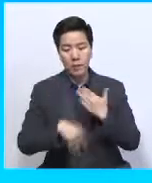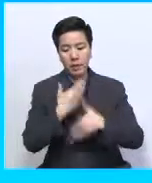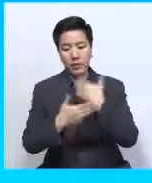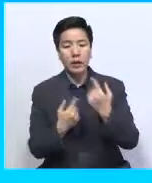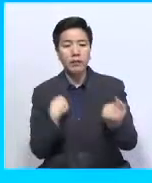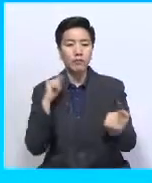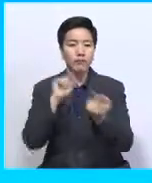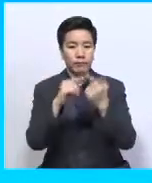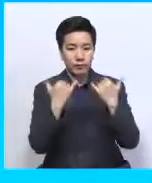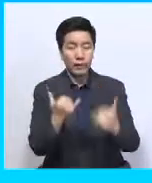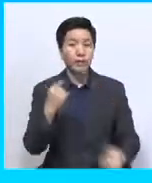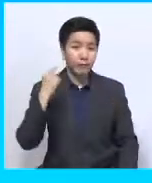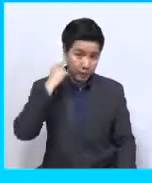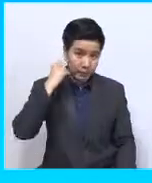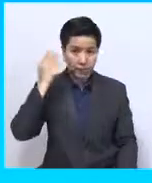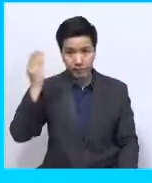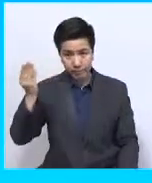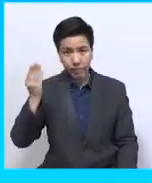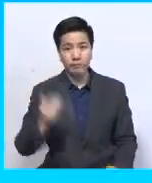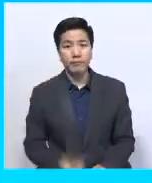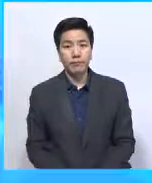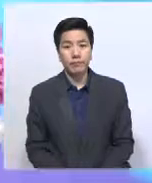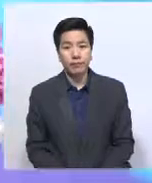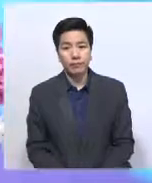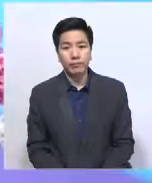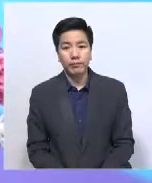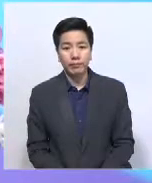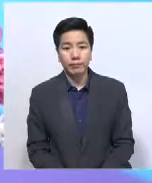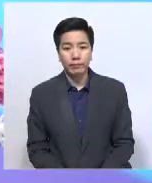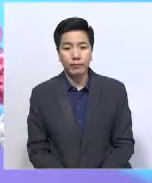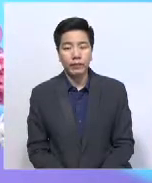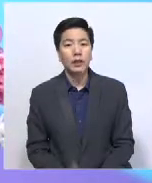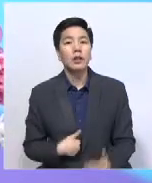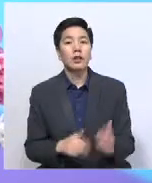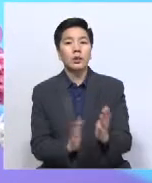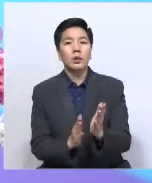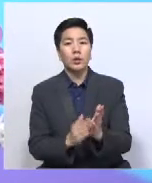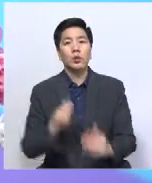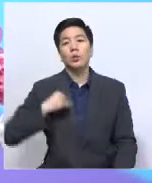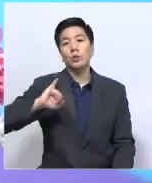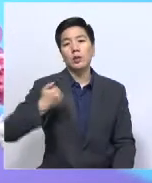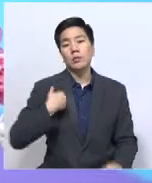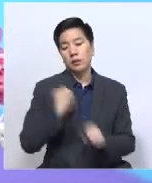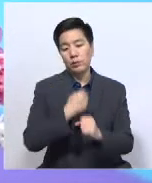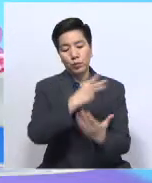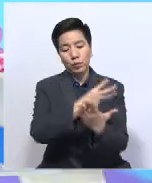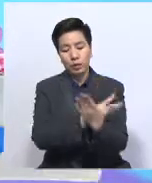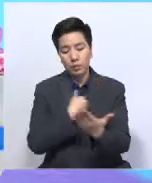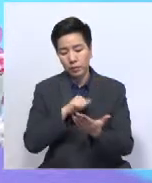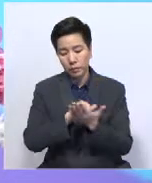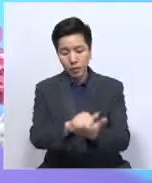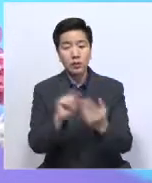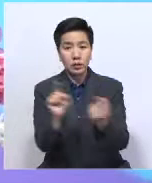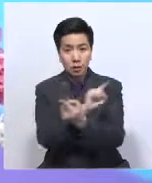ปประเทศไปฟังเสียงท่านนายกรัฐมนตรีกันเลยค่ะ วันนี้ก็ชื่นชมนะครับทางจุฬามีกิจกรรมหลายอย่างทั้งวิชาการบริการสังค